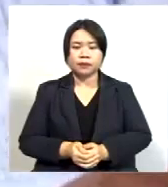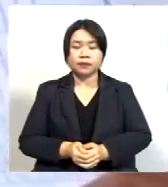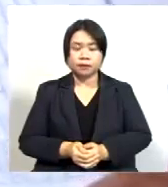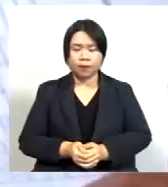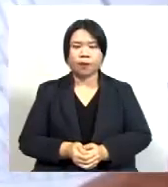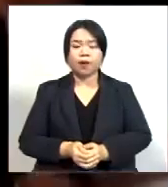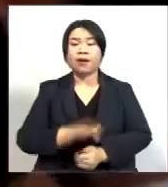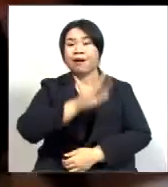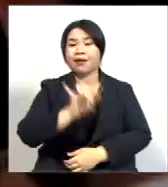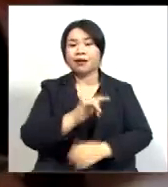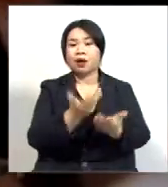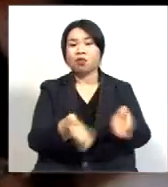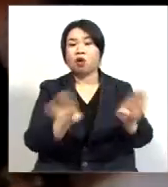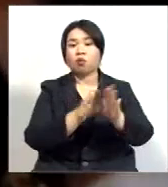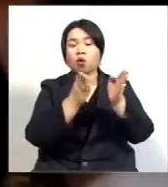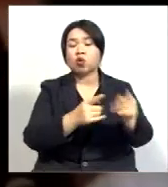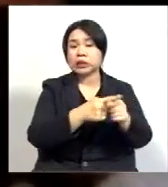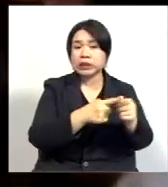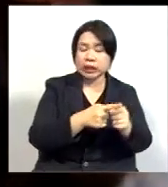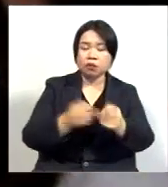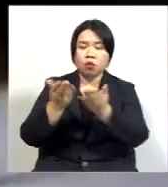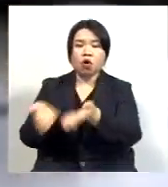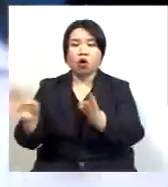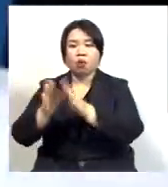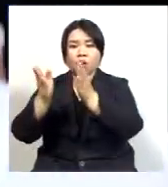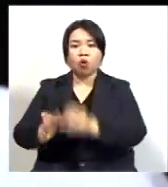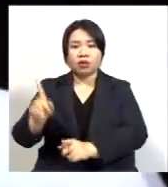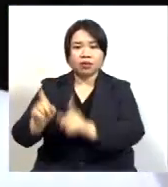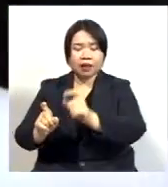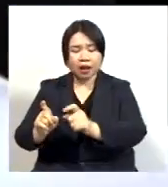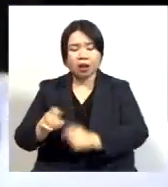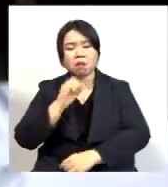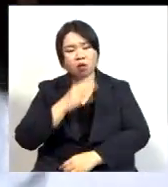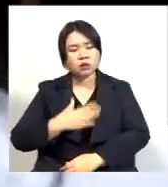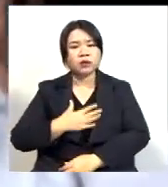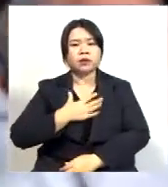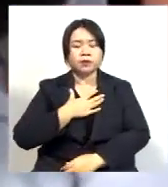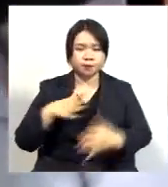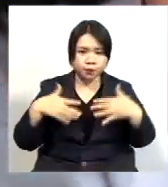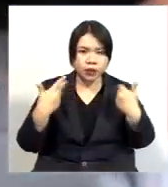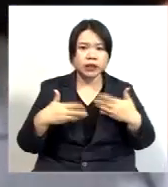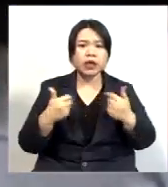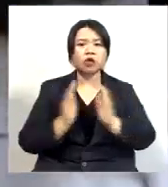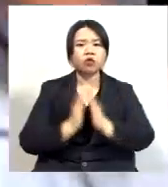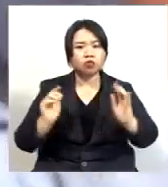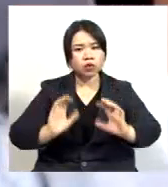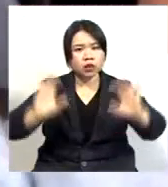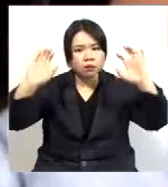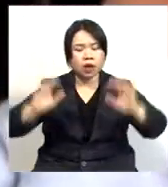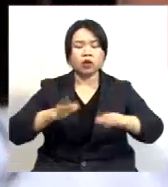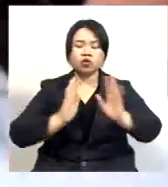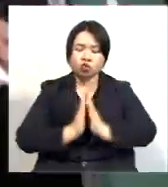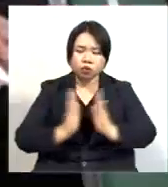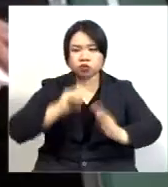ขณะที่ญาติผู้ที่ได้รับบาดเจ็บและครอบครัวผู้เสียชีวิตต่างก็รู้สึกดีใจและขอบคุณรัฐบาลรวมถึงประชาชนทั้งประเท